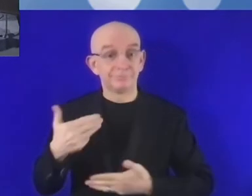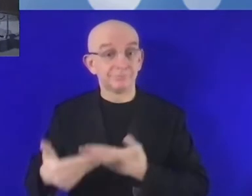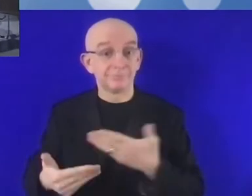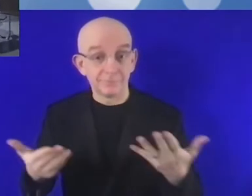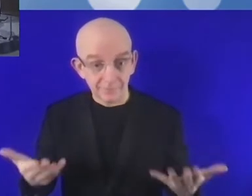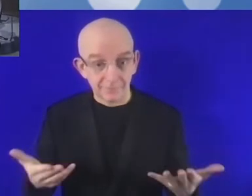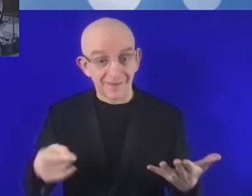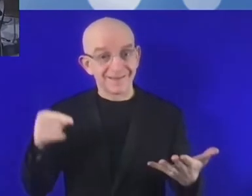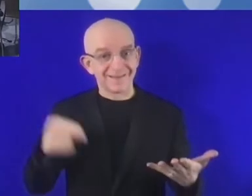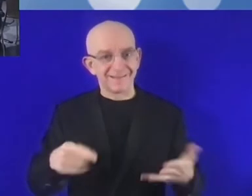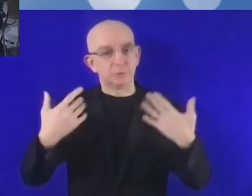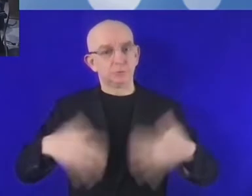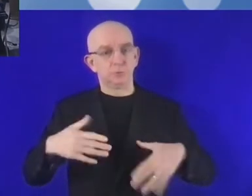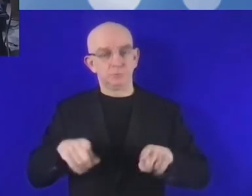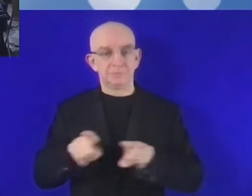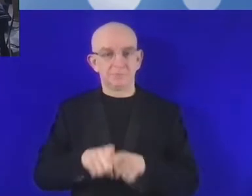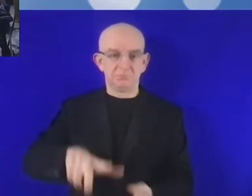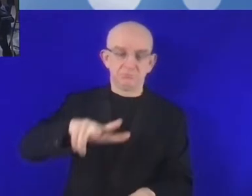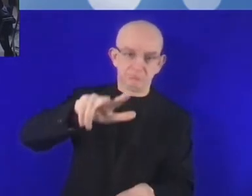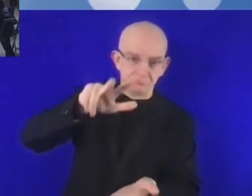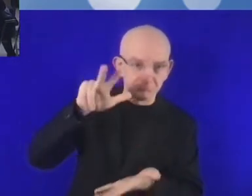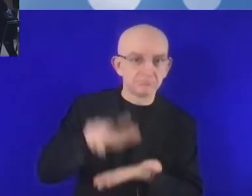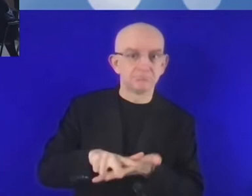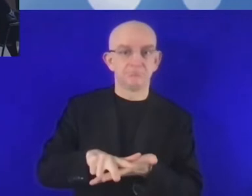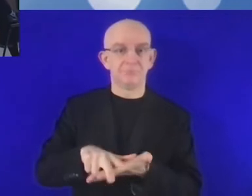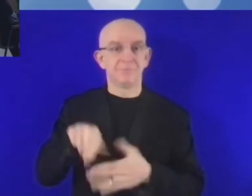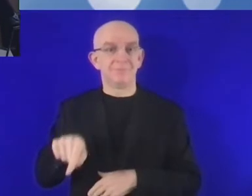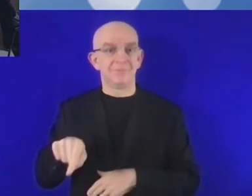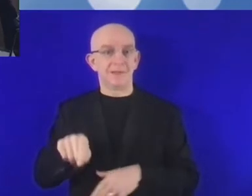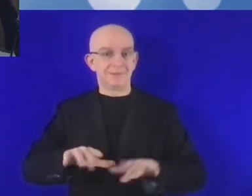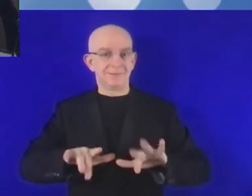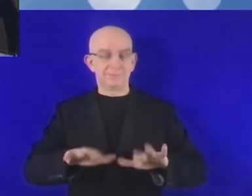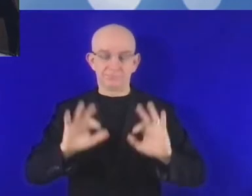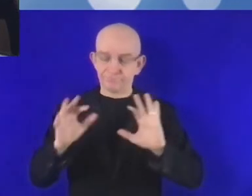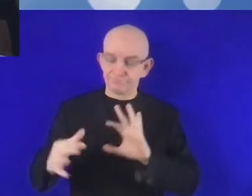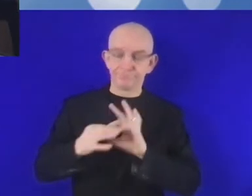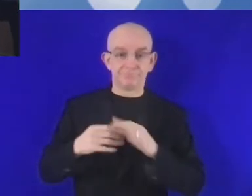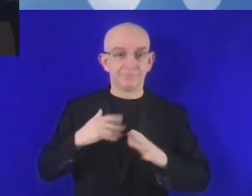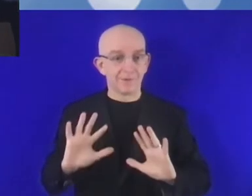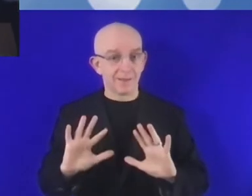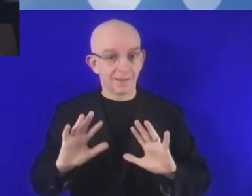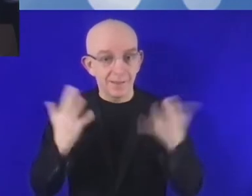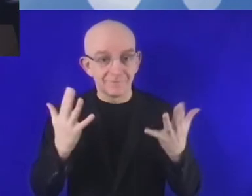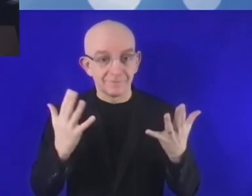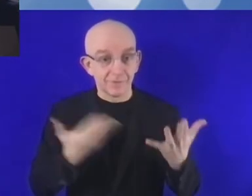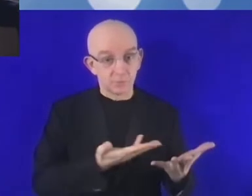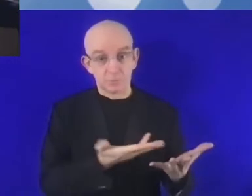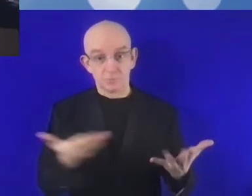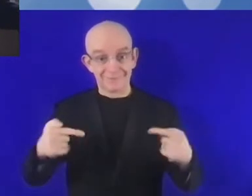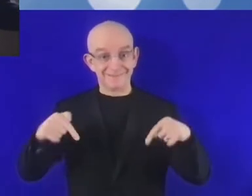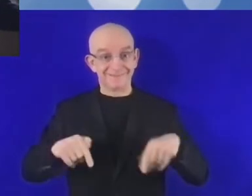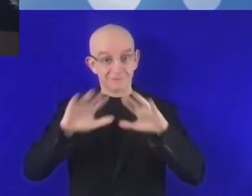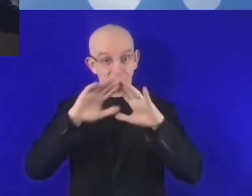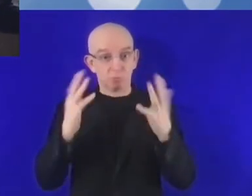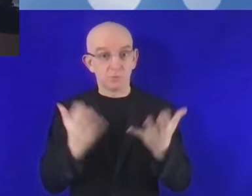ننظم حياتنا، وأصبح مهما أكثر مما كنا نتوقع من السابق، وهذا يؤكد